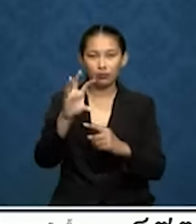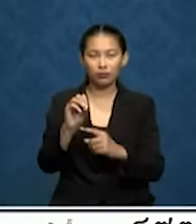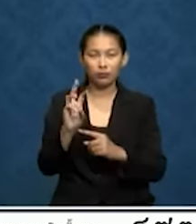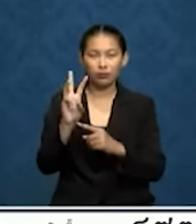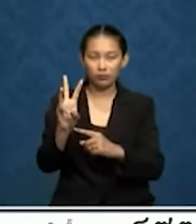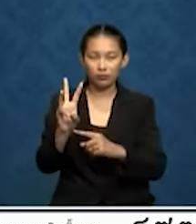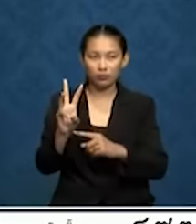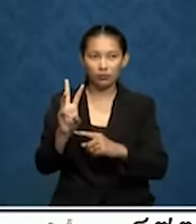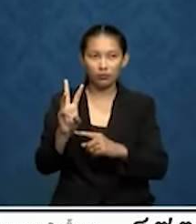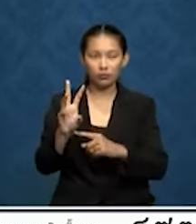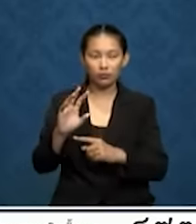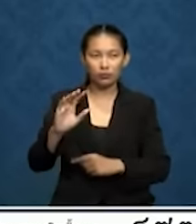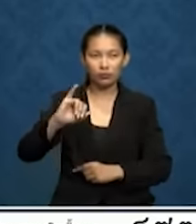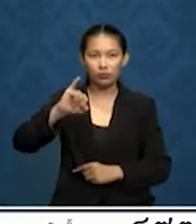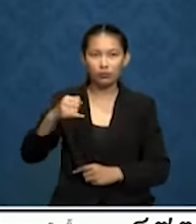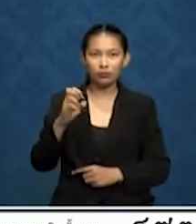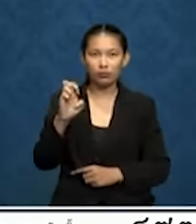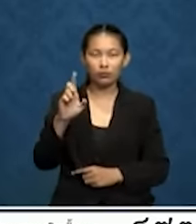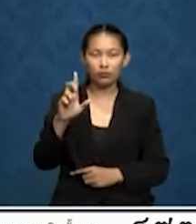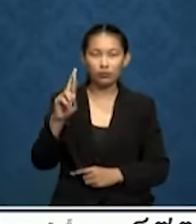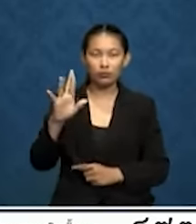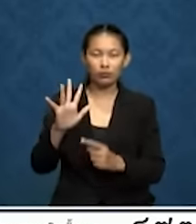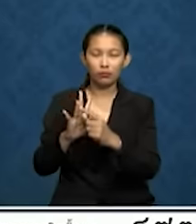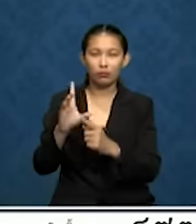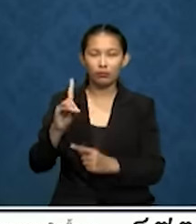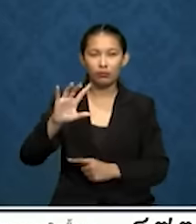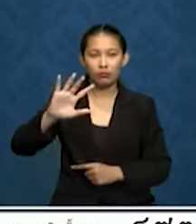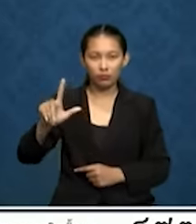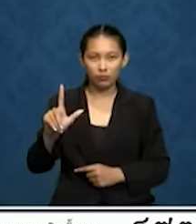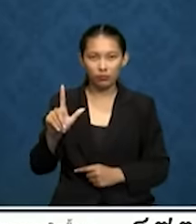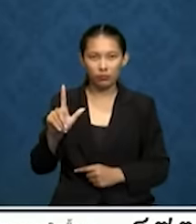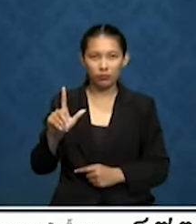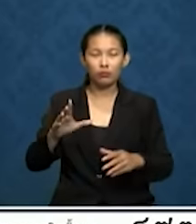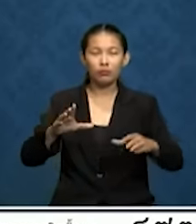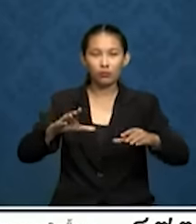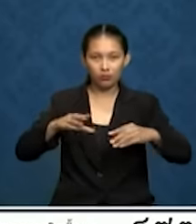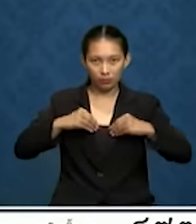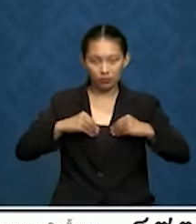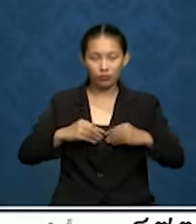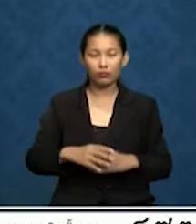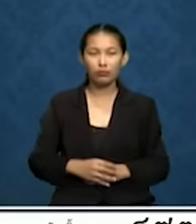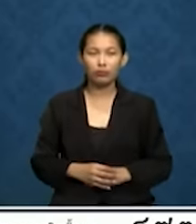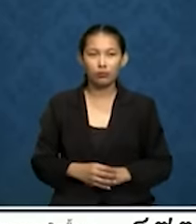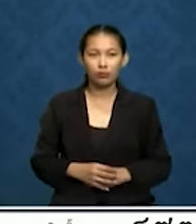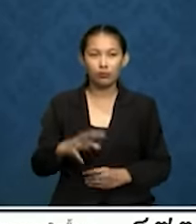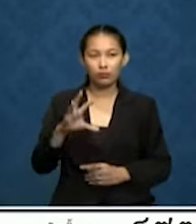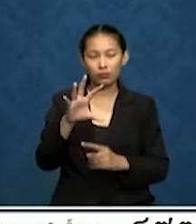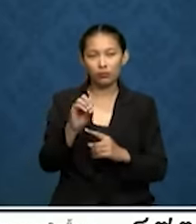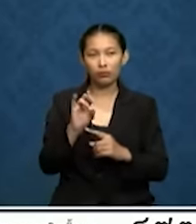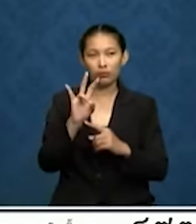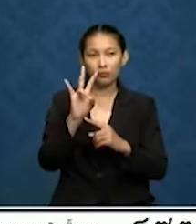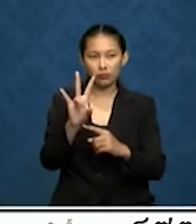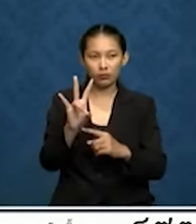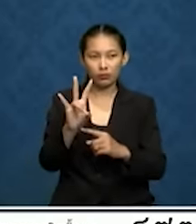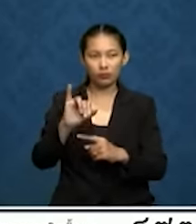56นายจิรเดชศรีวิราช จิรเดชศรีวิราชเห็นชอบครับ 57